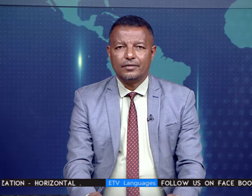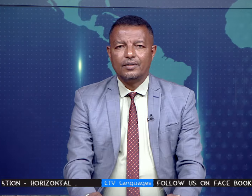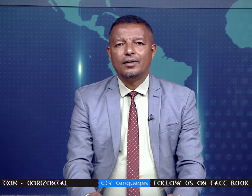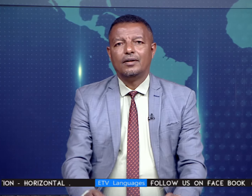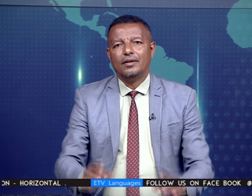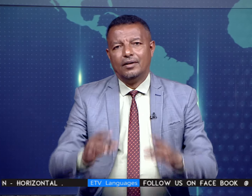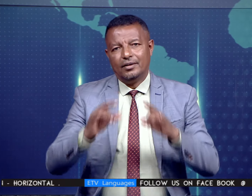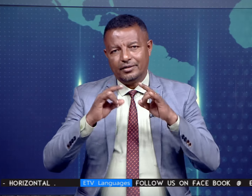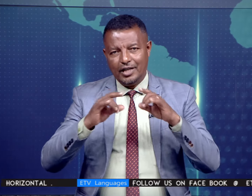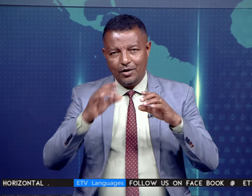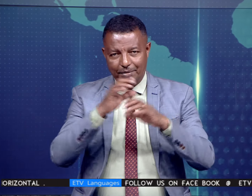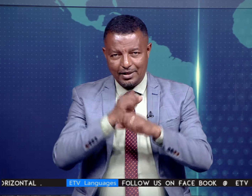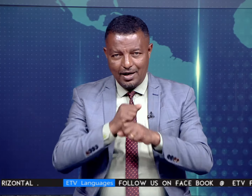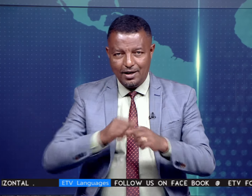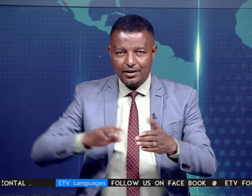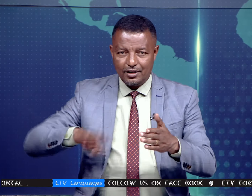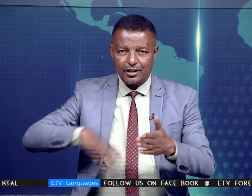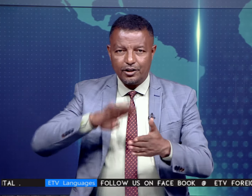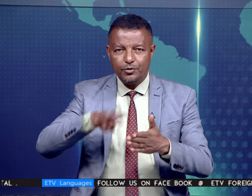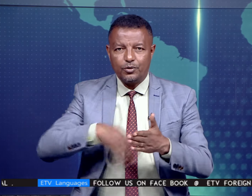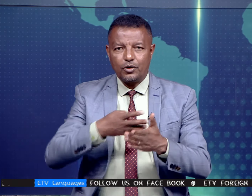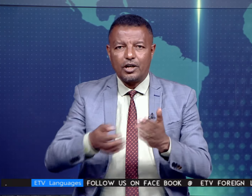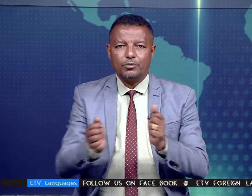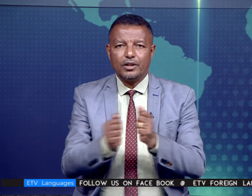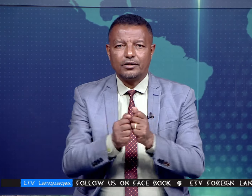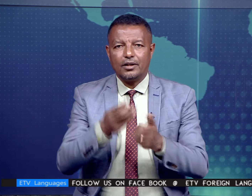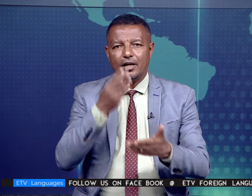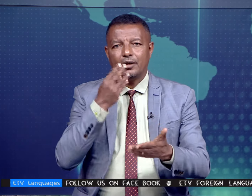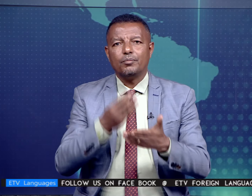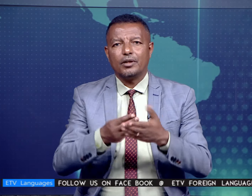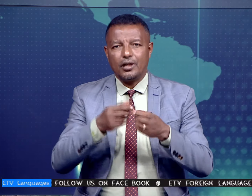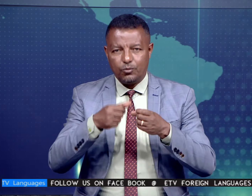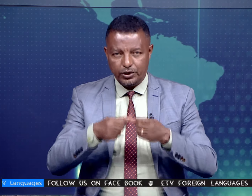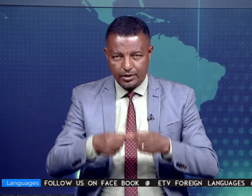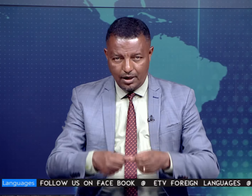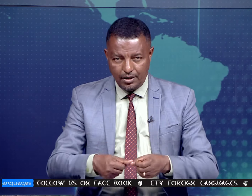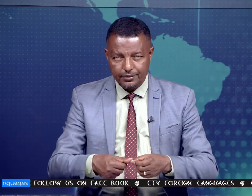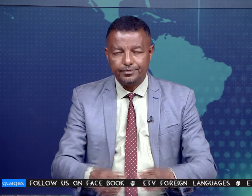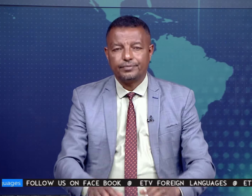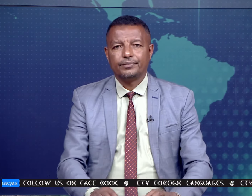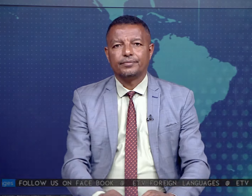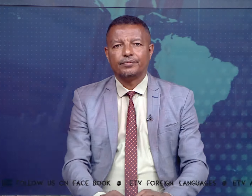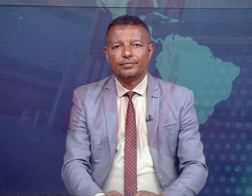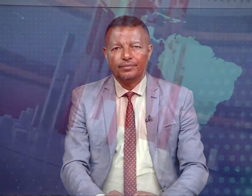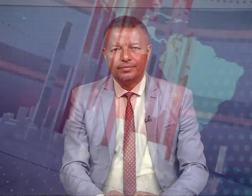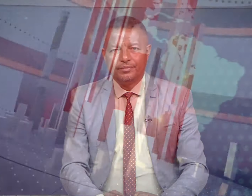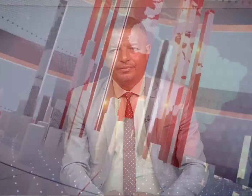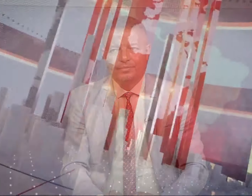ደህና በቃ ከቀሪ ፕሮግራሞቻችን ጋር መልካም ቆይታ።